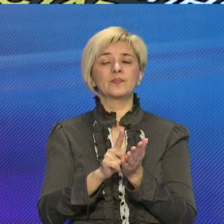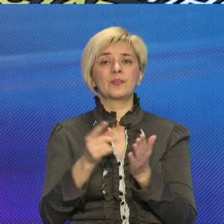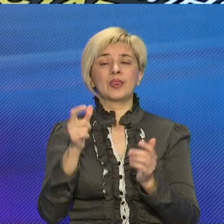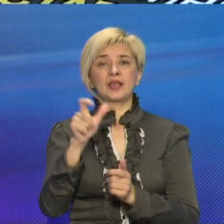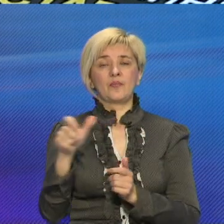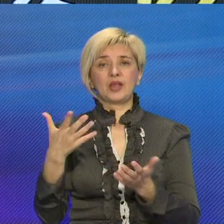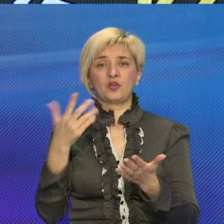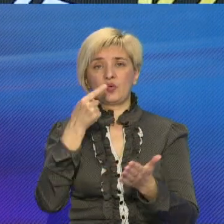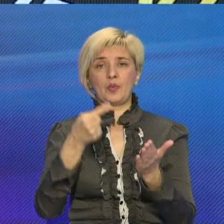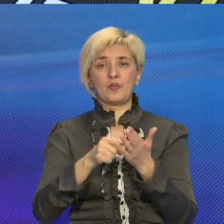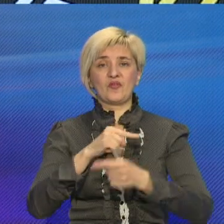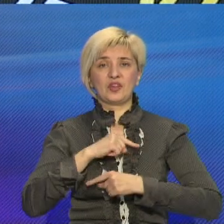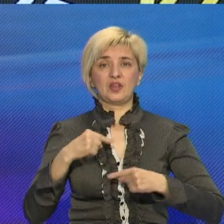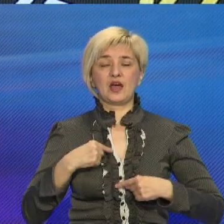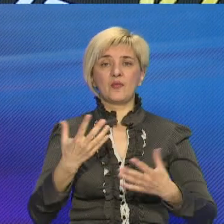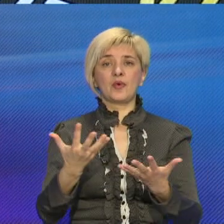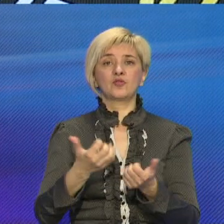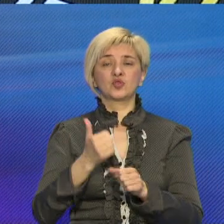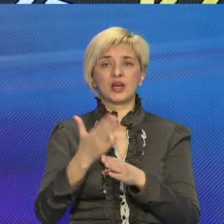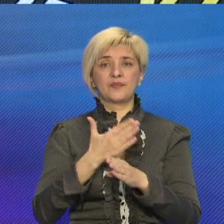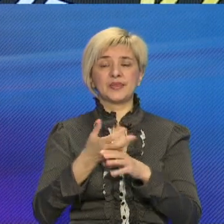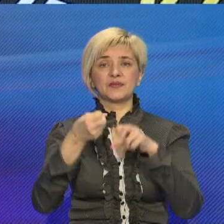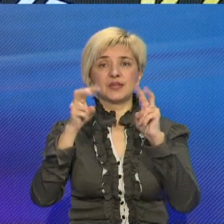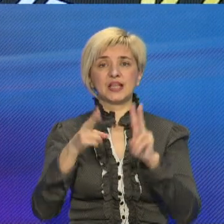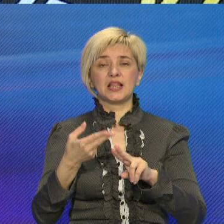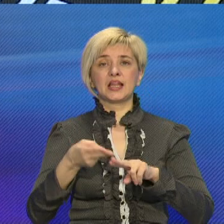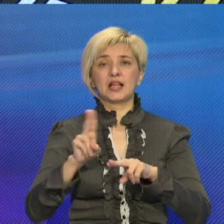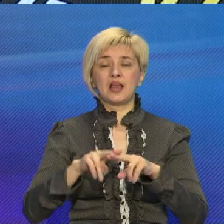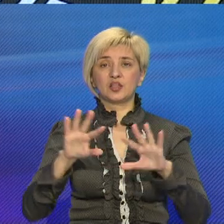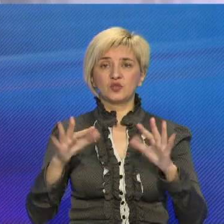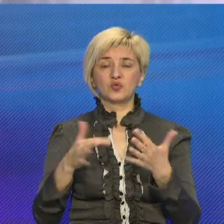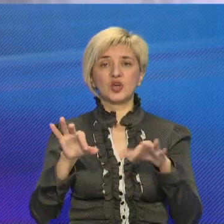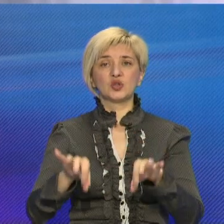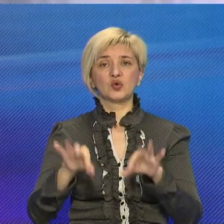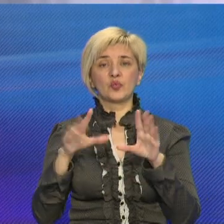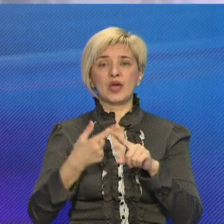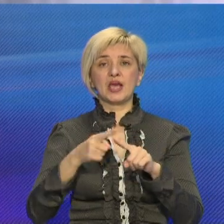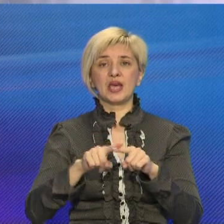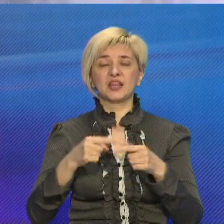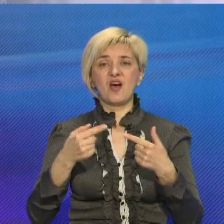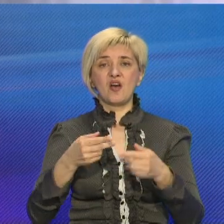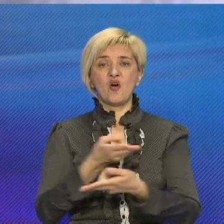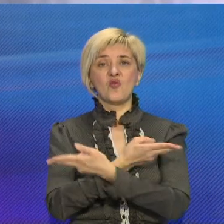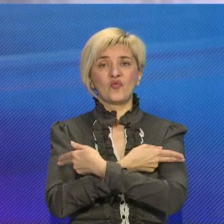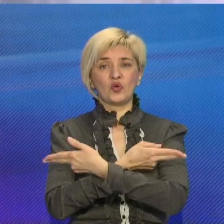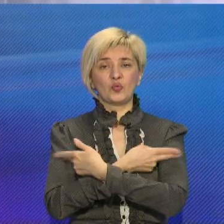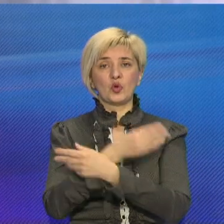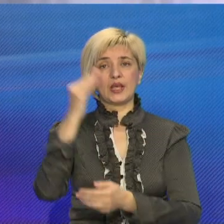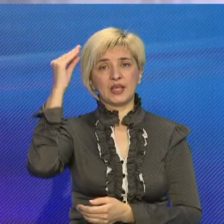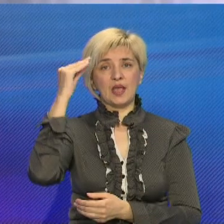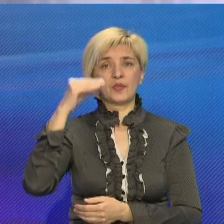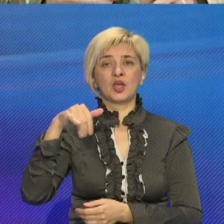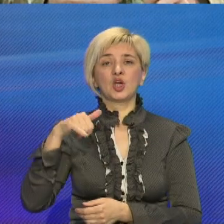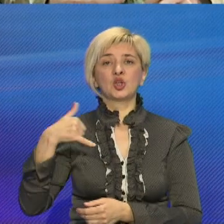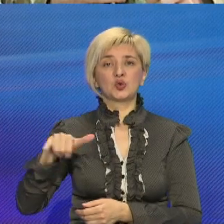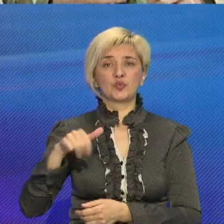финал, получат разработанные специально для этого случая сюрпризы. Это футболки, кепки и сумки